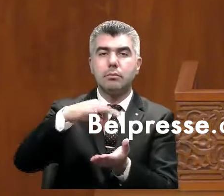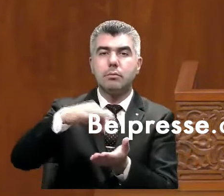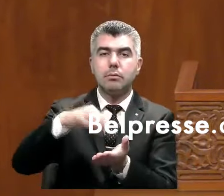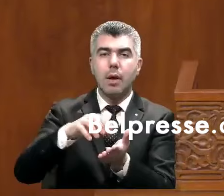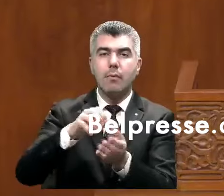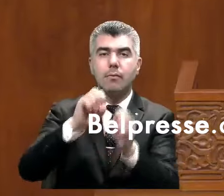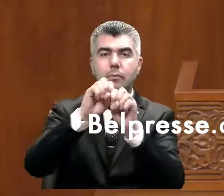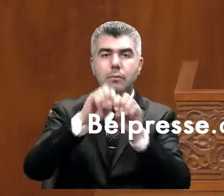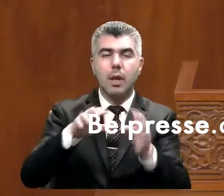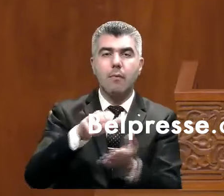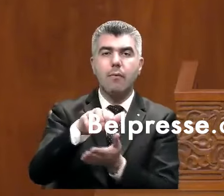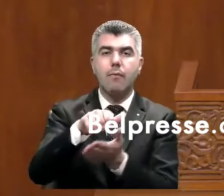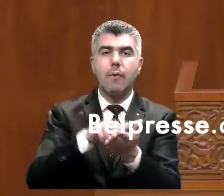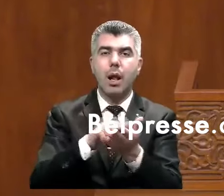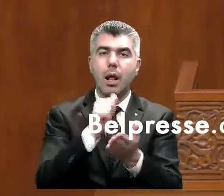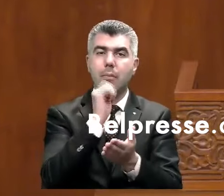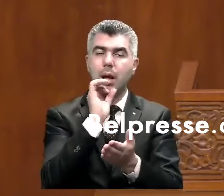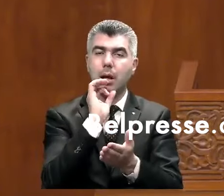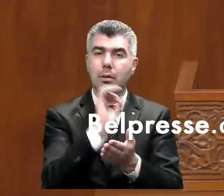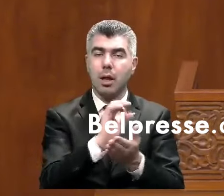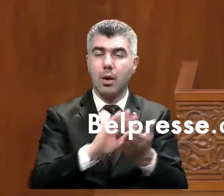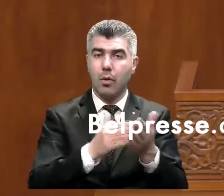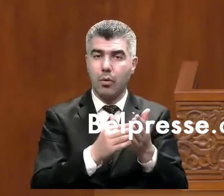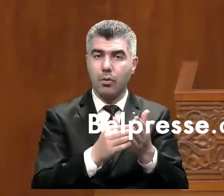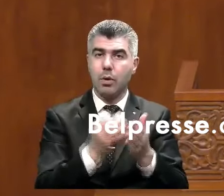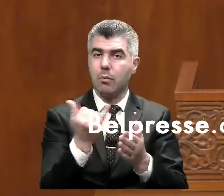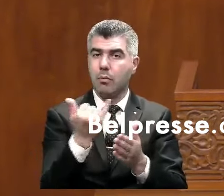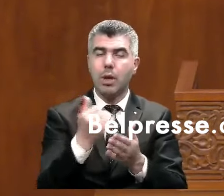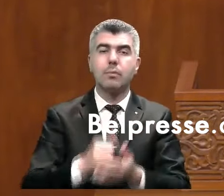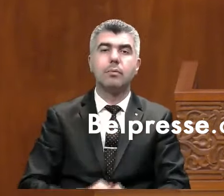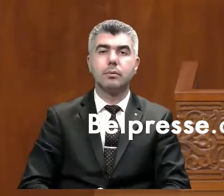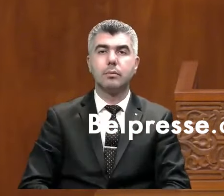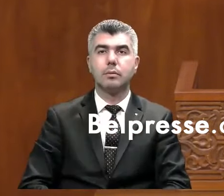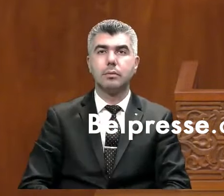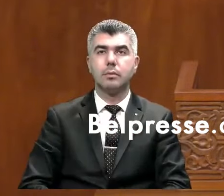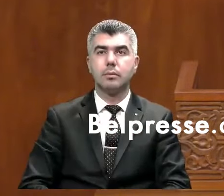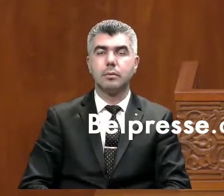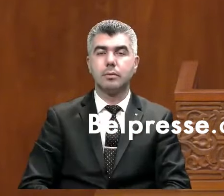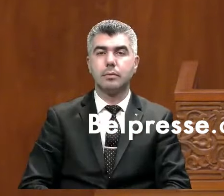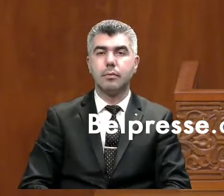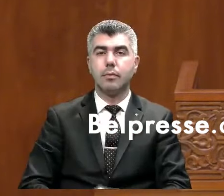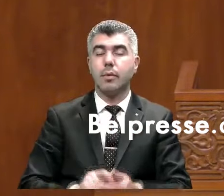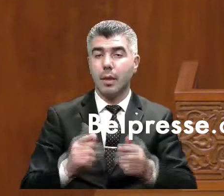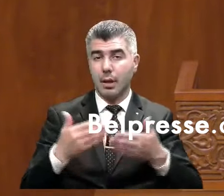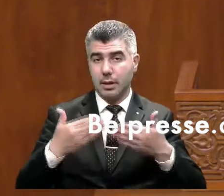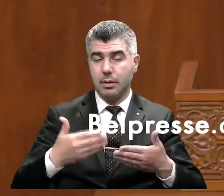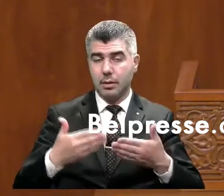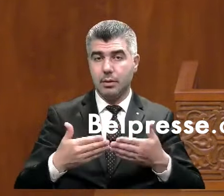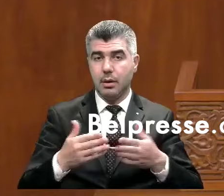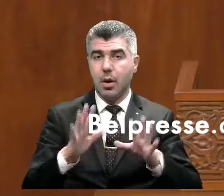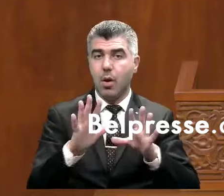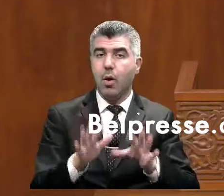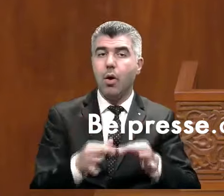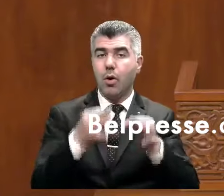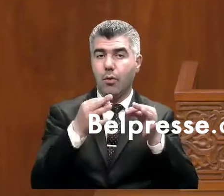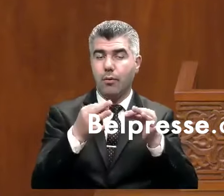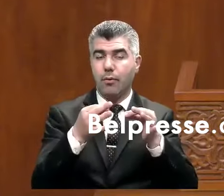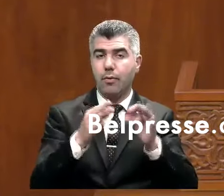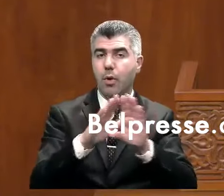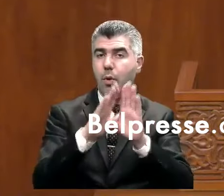المسقيه اقتصاد في مياه السقي والترشيد ديالها فال الحصيله ديال الانجازات